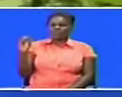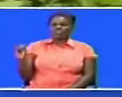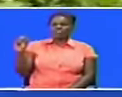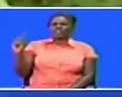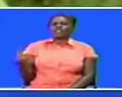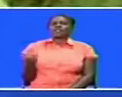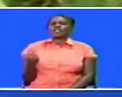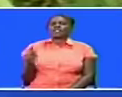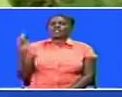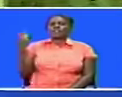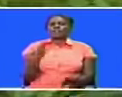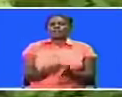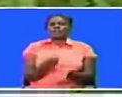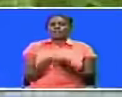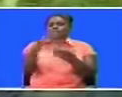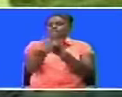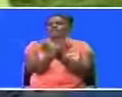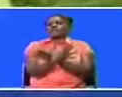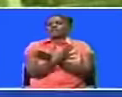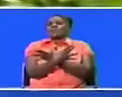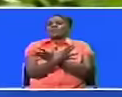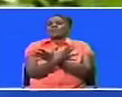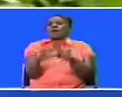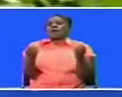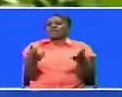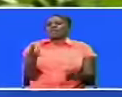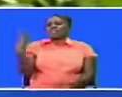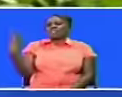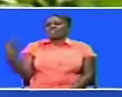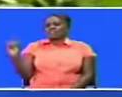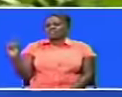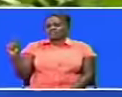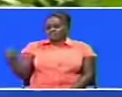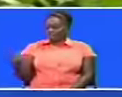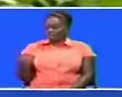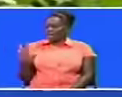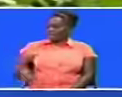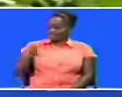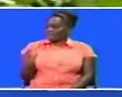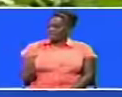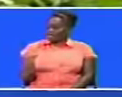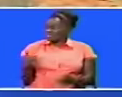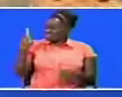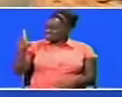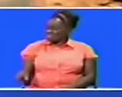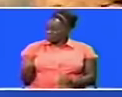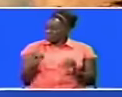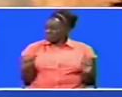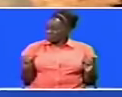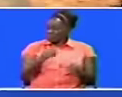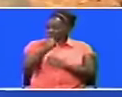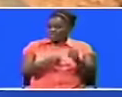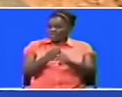shillings. The German Shepherd I sell at 30,000. And it is expensive. Those are puppies. Those are puppies. Katika miaka